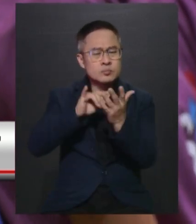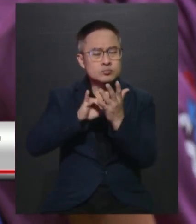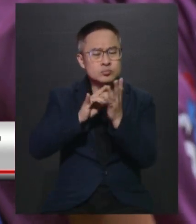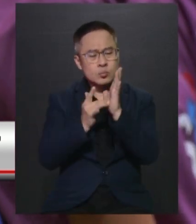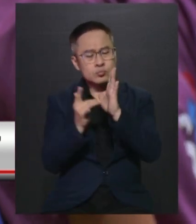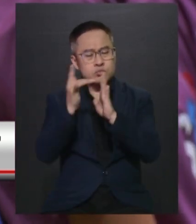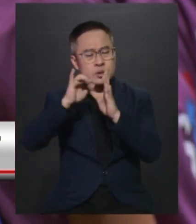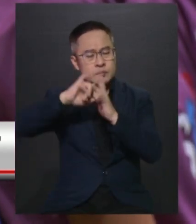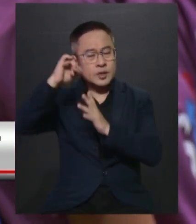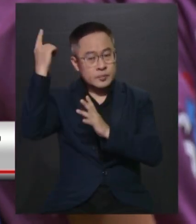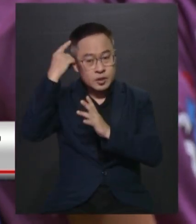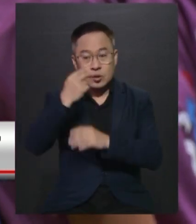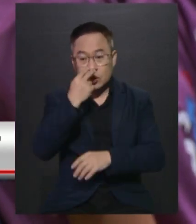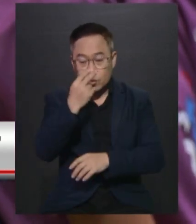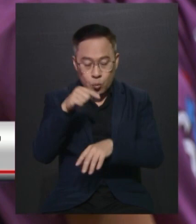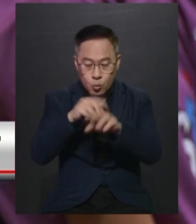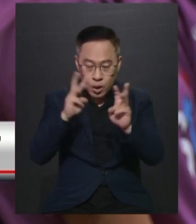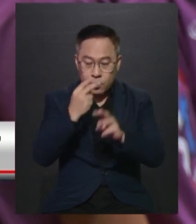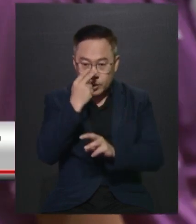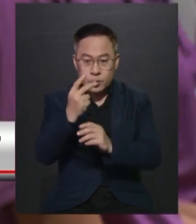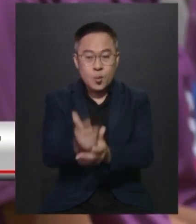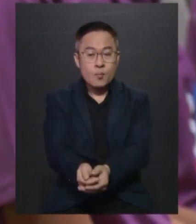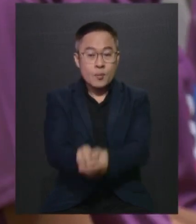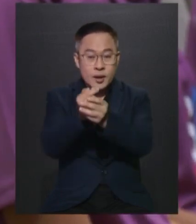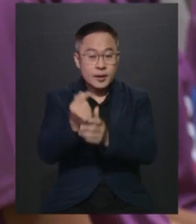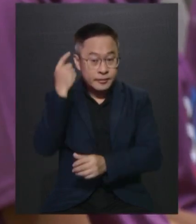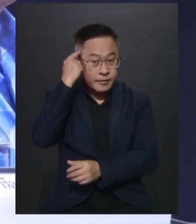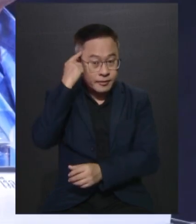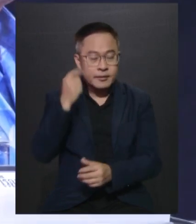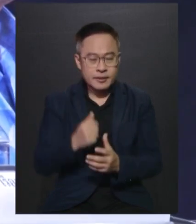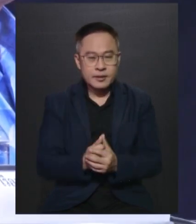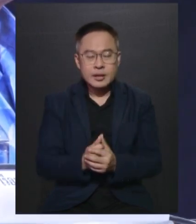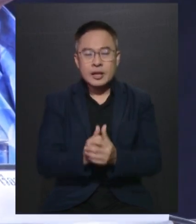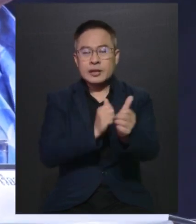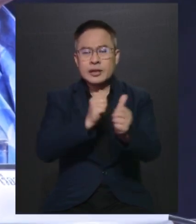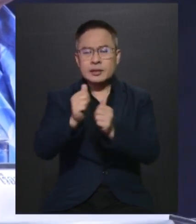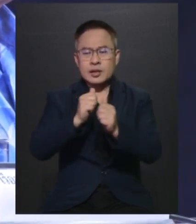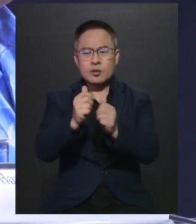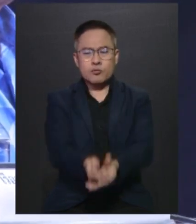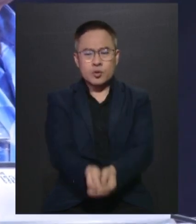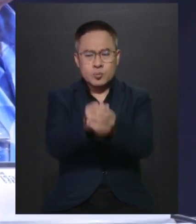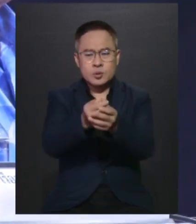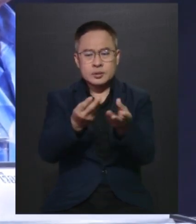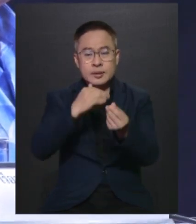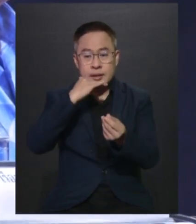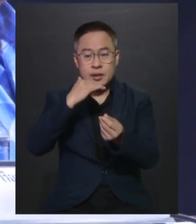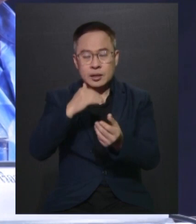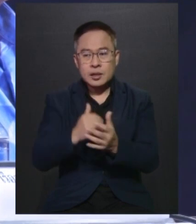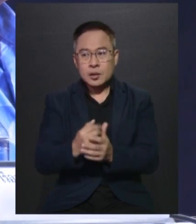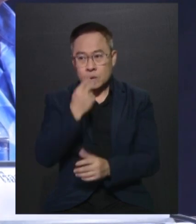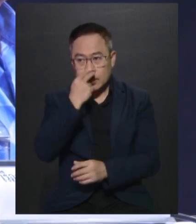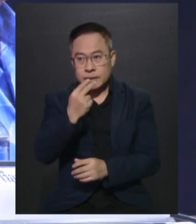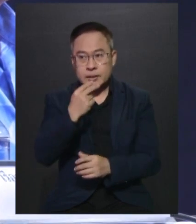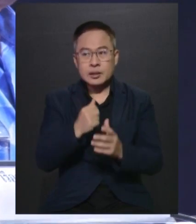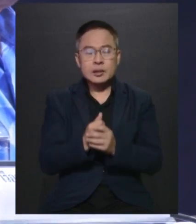เข้าไปส่งกำลังใจให้กับนักกีฬาของไทยในการแข่งขันด้วยค่ะ แน่นอนนะคะเพราะว่าปกติการแข่งขันในศึกวอลเลย์บอลชายหาดบางทีเราก็จะเห็นว่าส